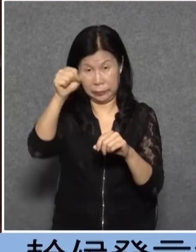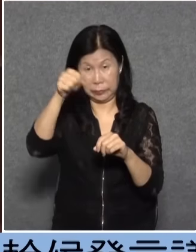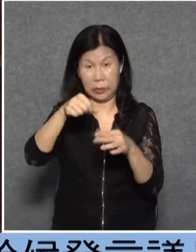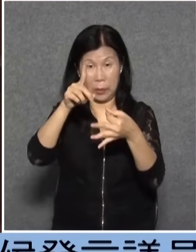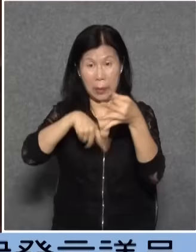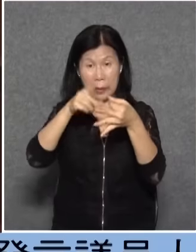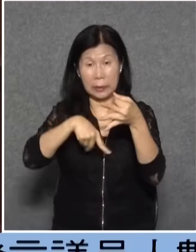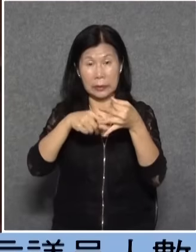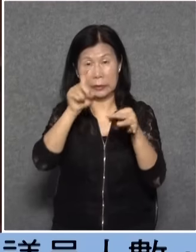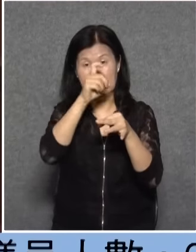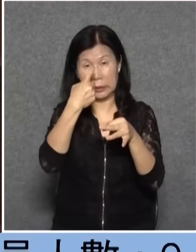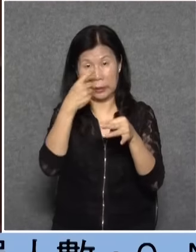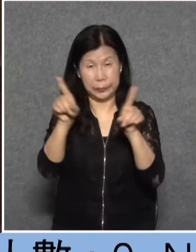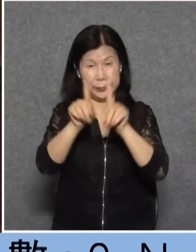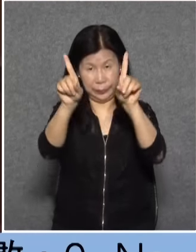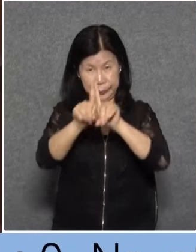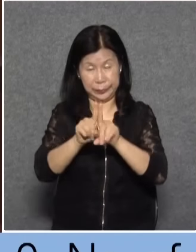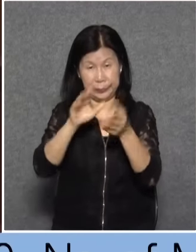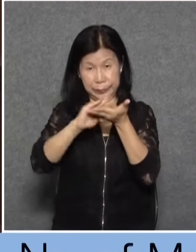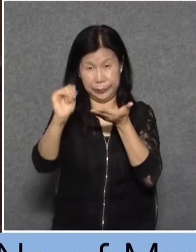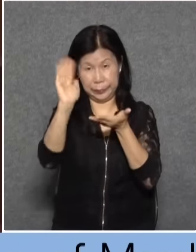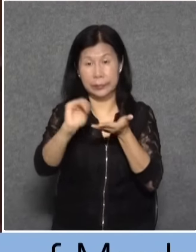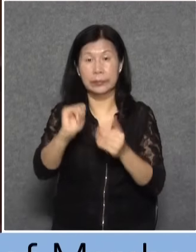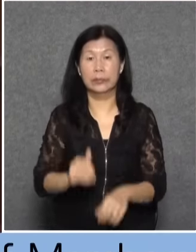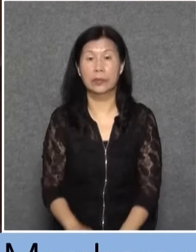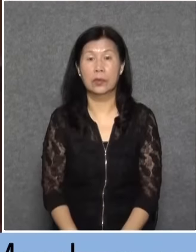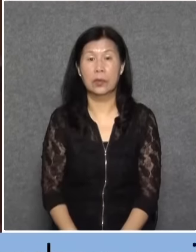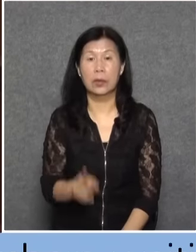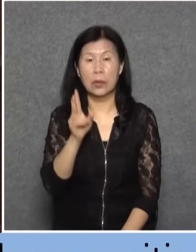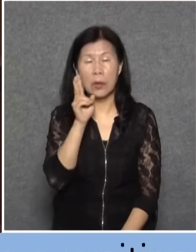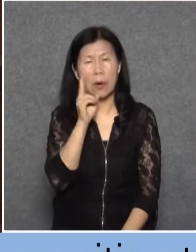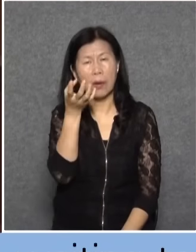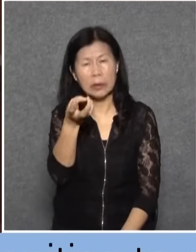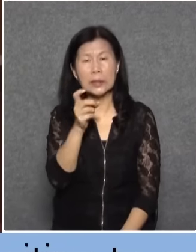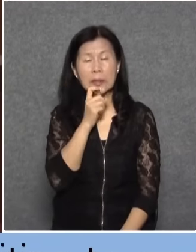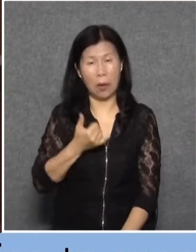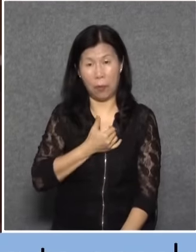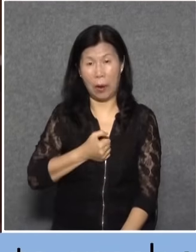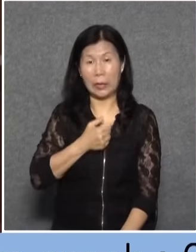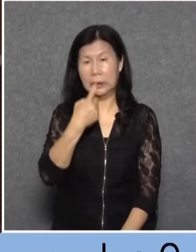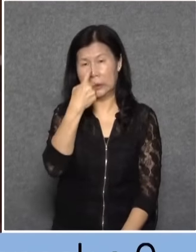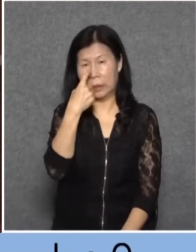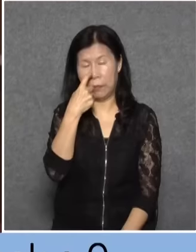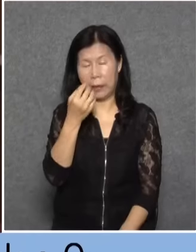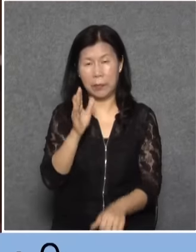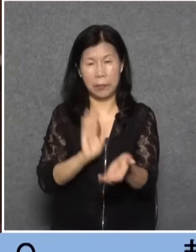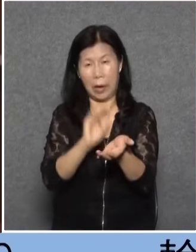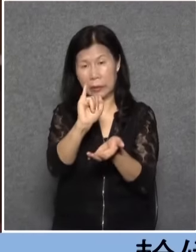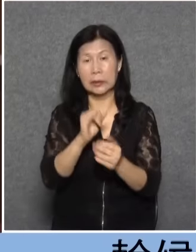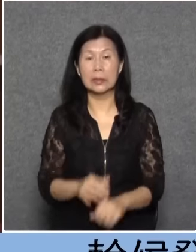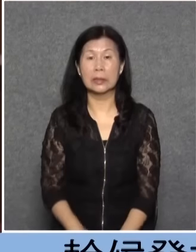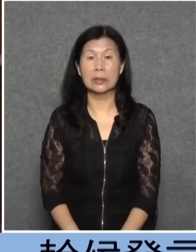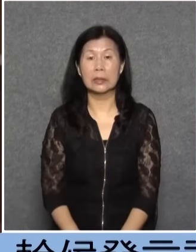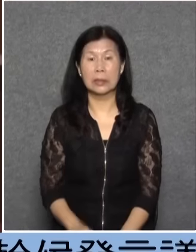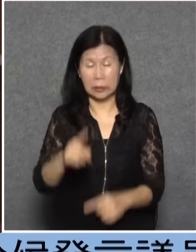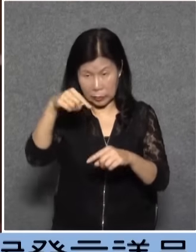文文本係好確切嘅，係咪？係好少即係質疑嗰個英文文本嘅。譬如我哋喺嗰個審